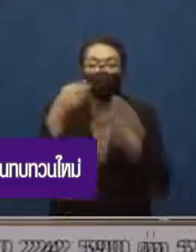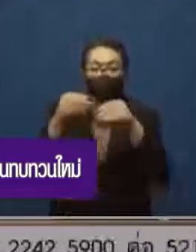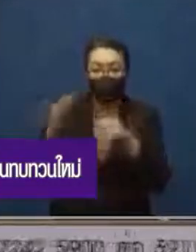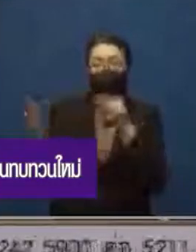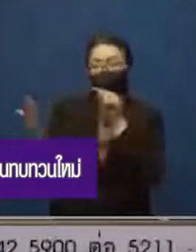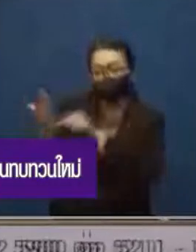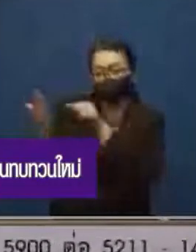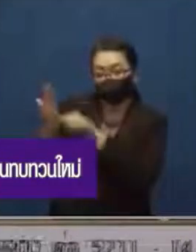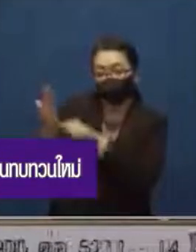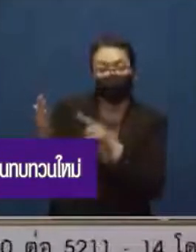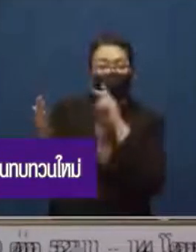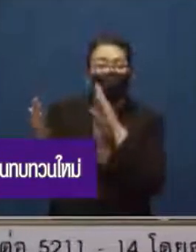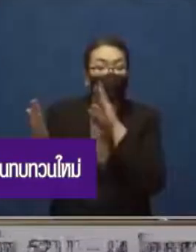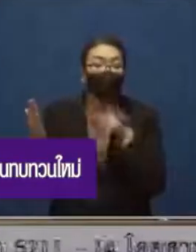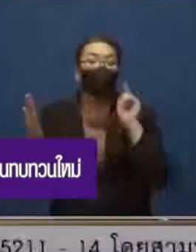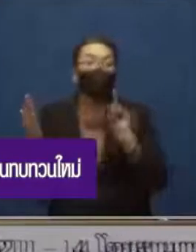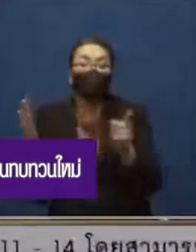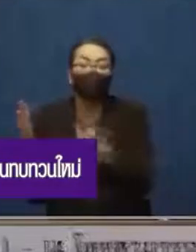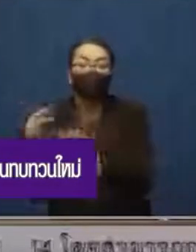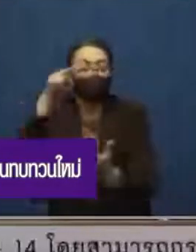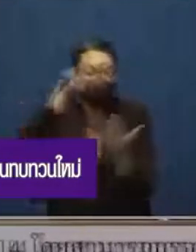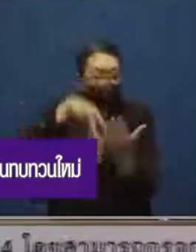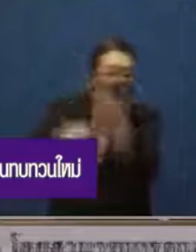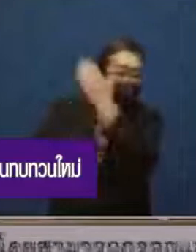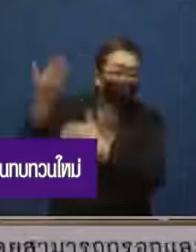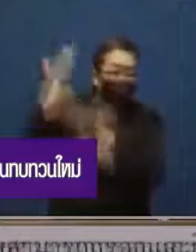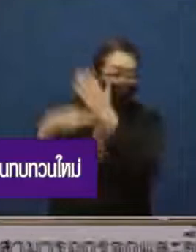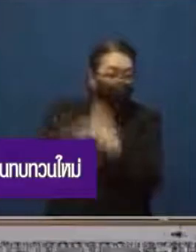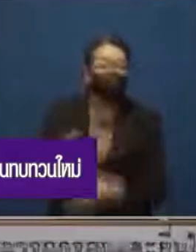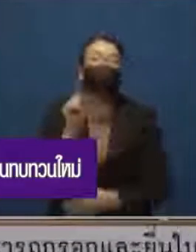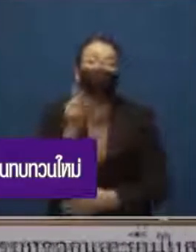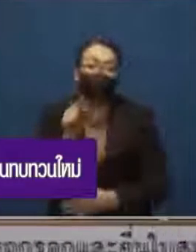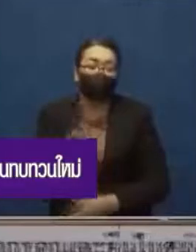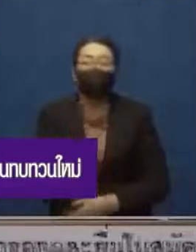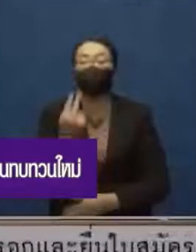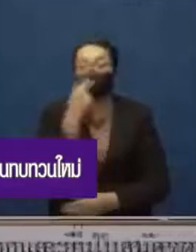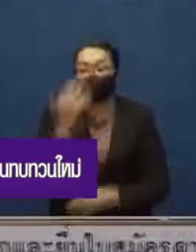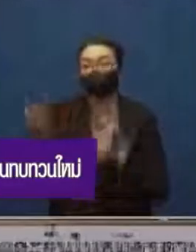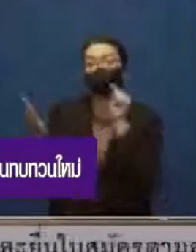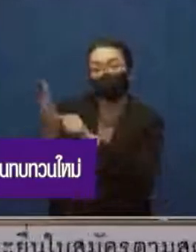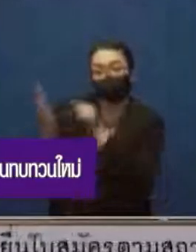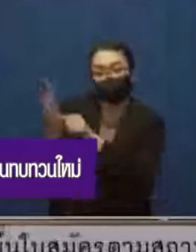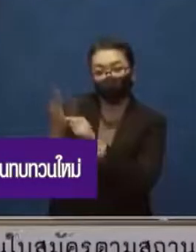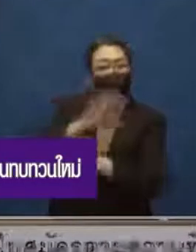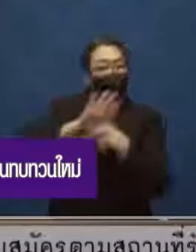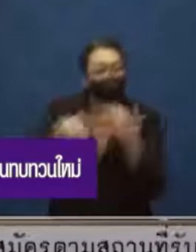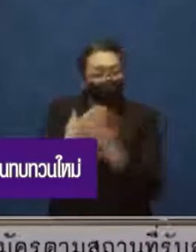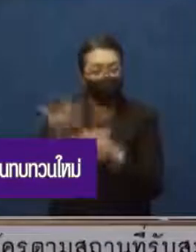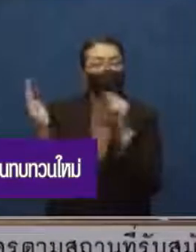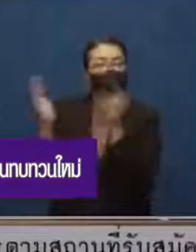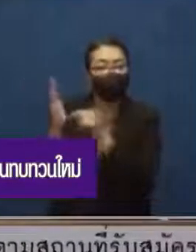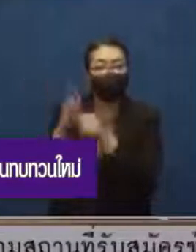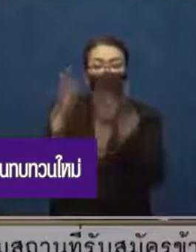าธิปไตยเขาวัดกันที่ความอดกลั้นต่อความเห็นต่างใครอดกลั้นมากกว่ากันคนนั้นมีดีกรีของประชาธิปไตยสูงผ